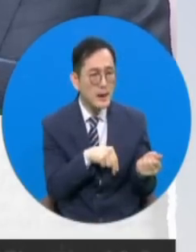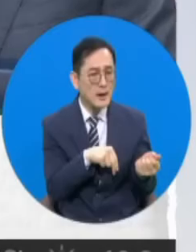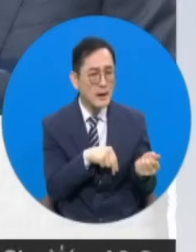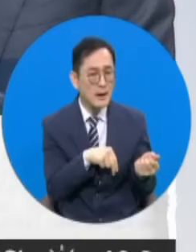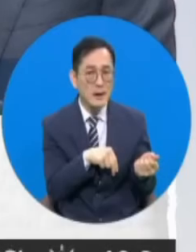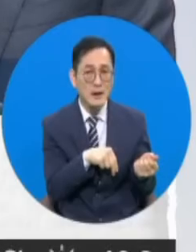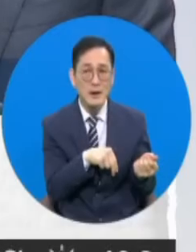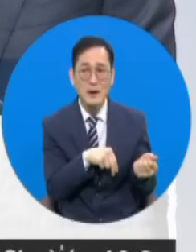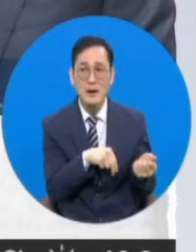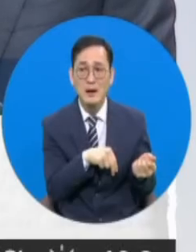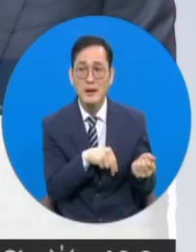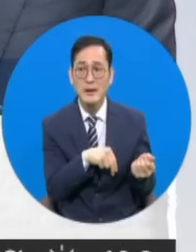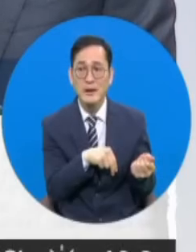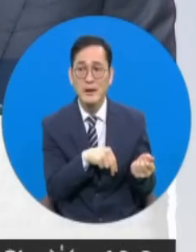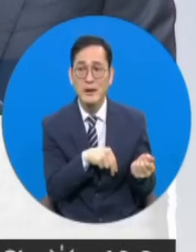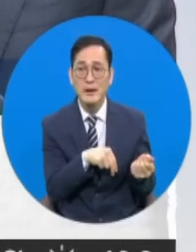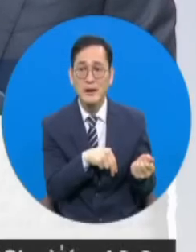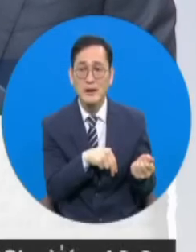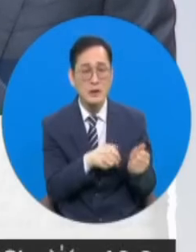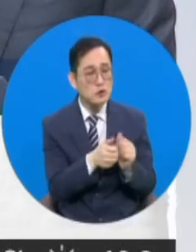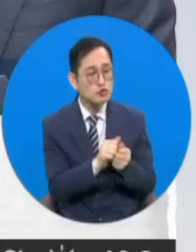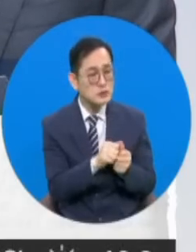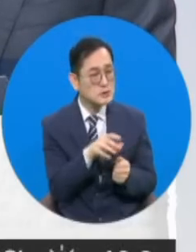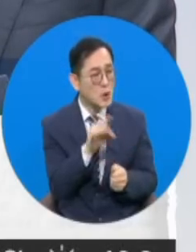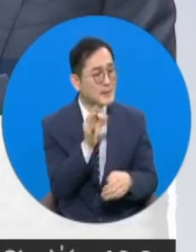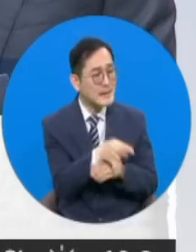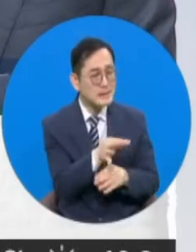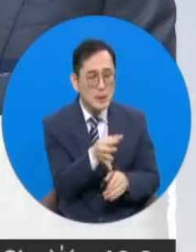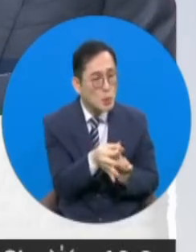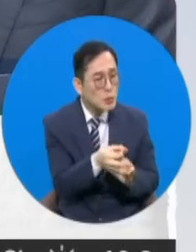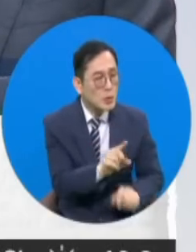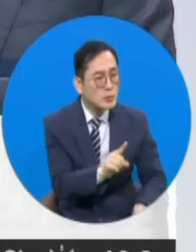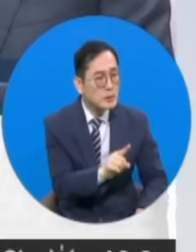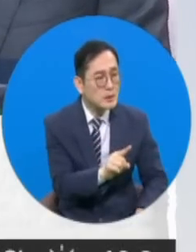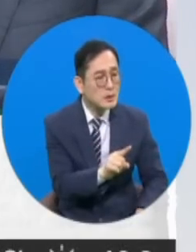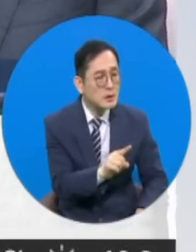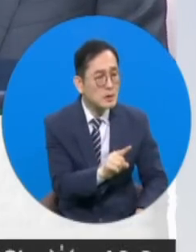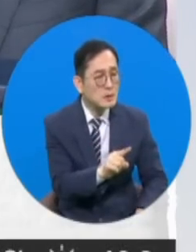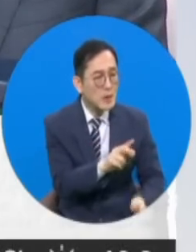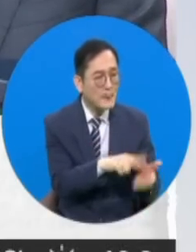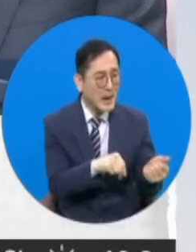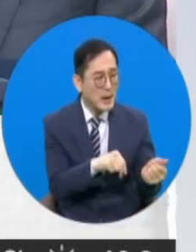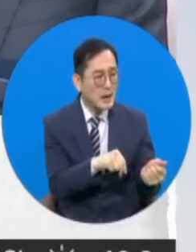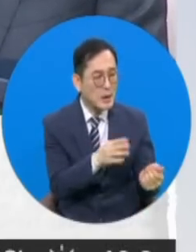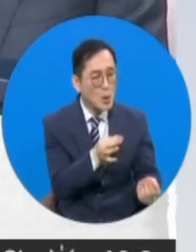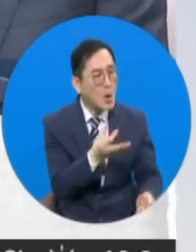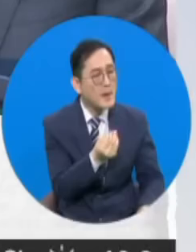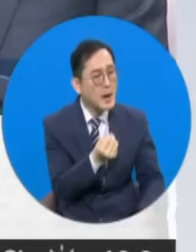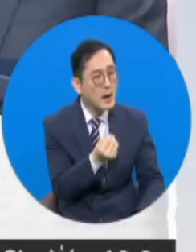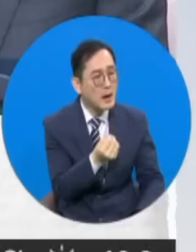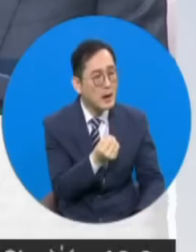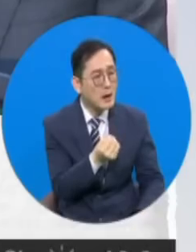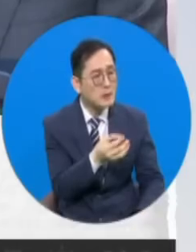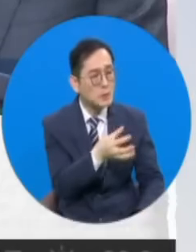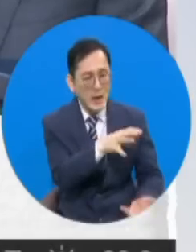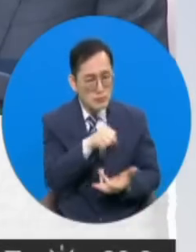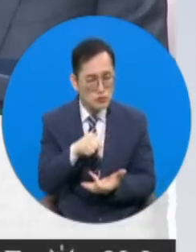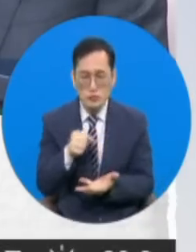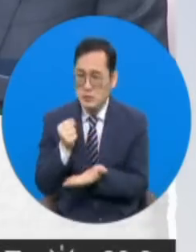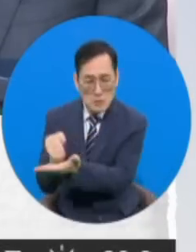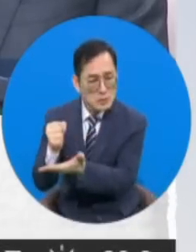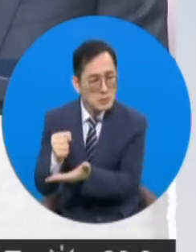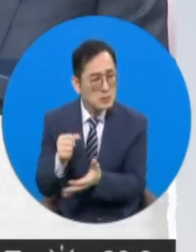조금 전에 박정호 있는 말씀대로 자금의 출처라든지 또는 이제 구체적인 거래내역 그러니까 이게 지금